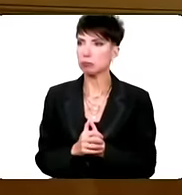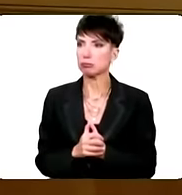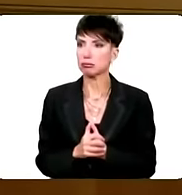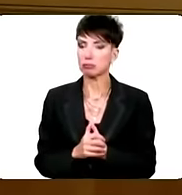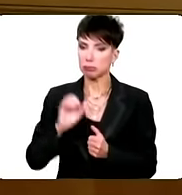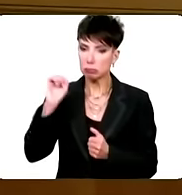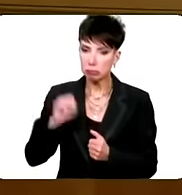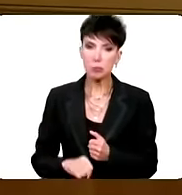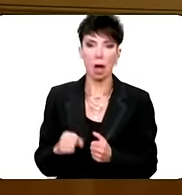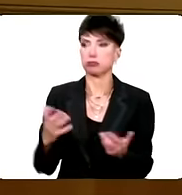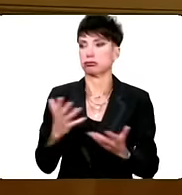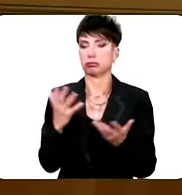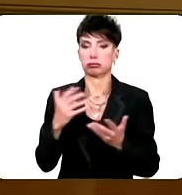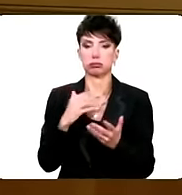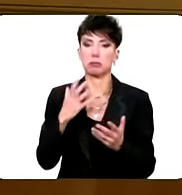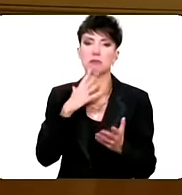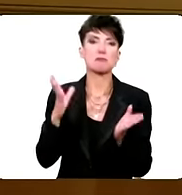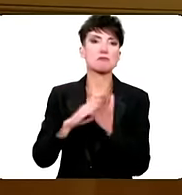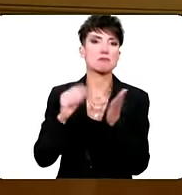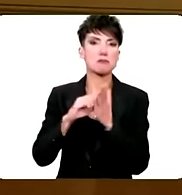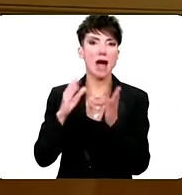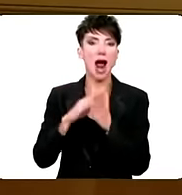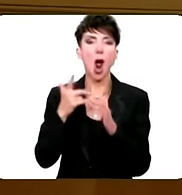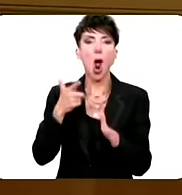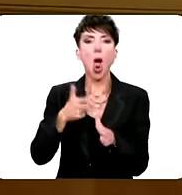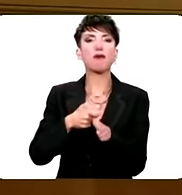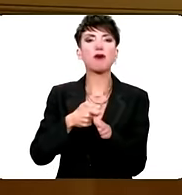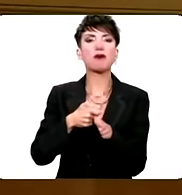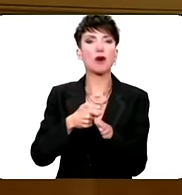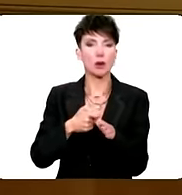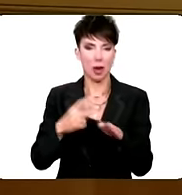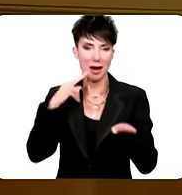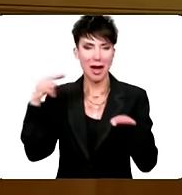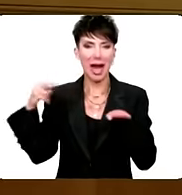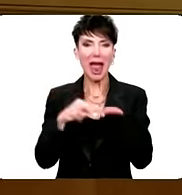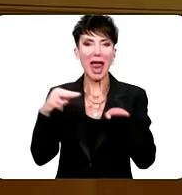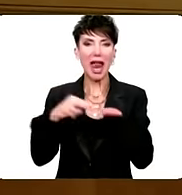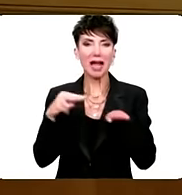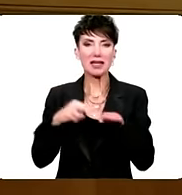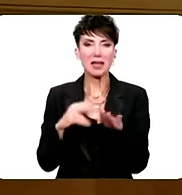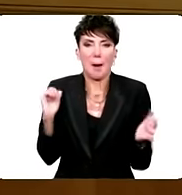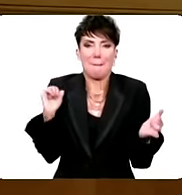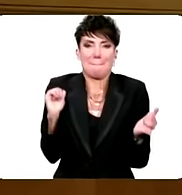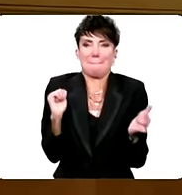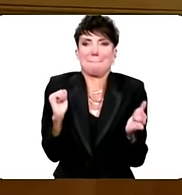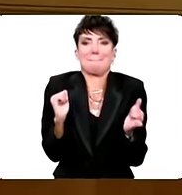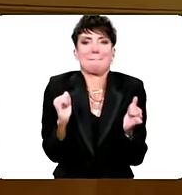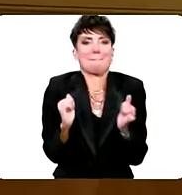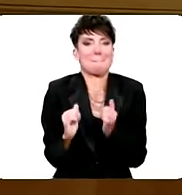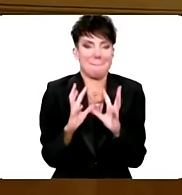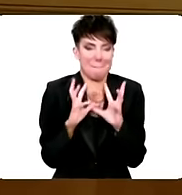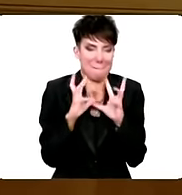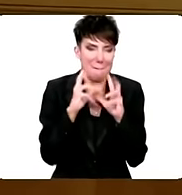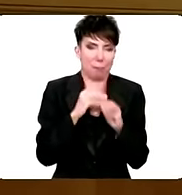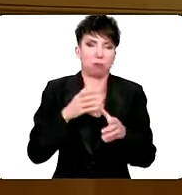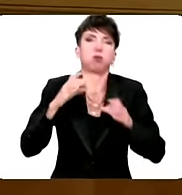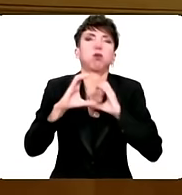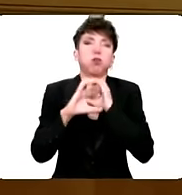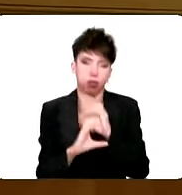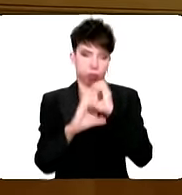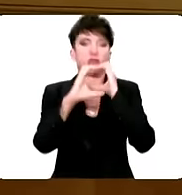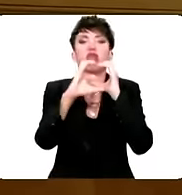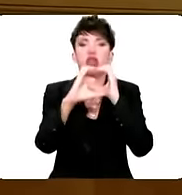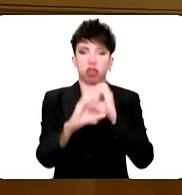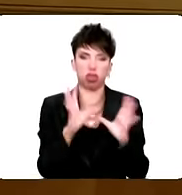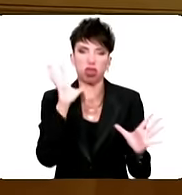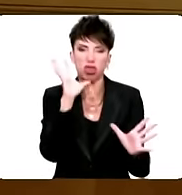έρθουν τα ηλεκτρικά λεωφορεία, γιατί ταλαιπωρείται ο κόσμος σήμερα στα μέσα μαζικής μεταφοράς από κάτι λεωφορεία τα οποία είναι σαράβαλα.